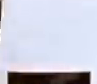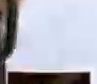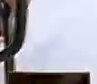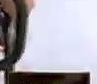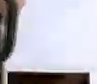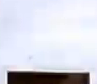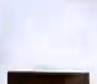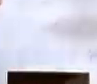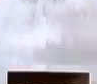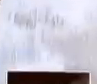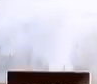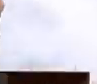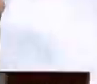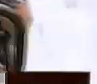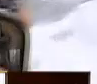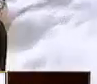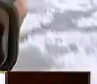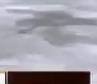sejahtera